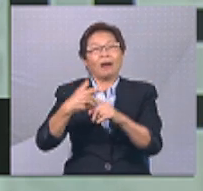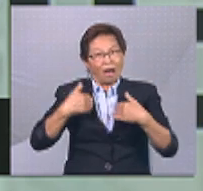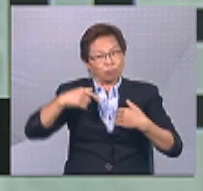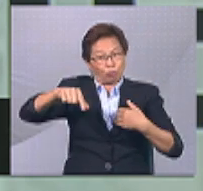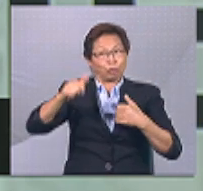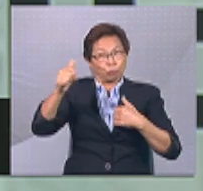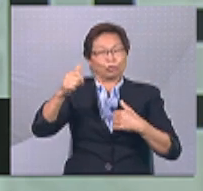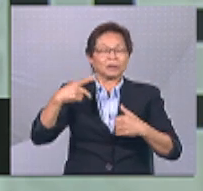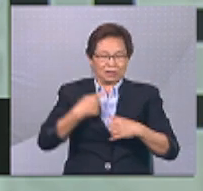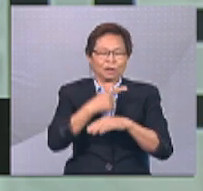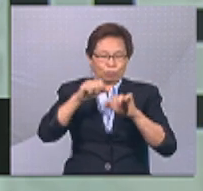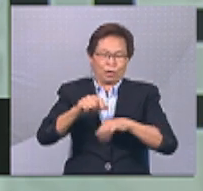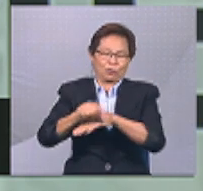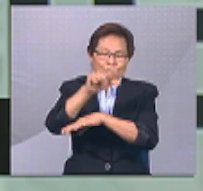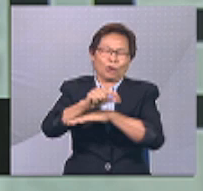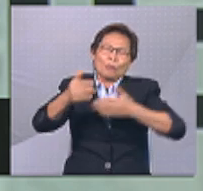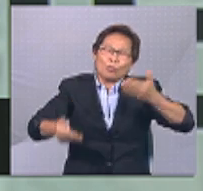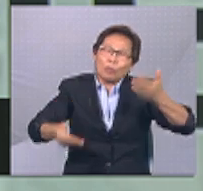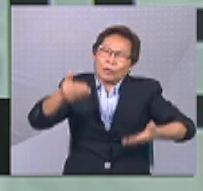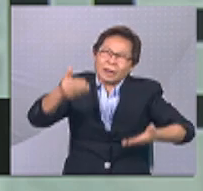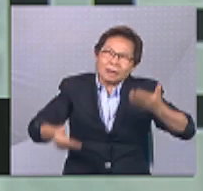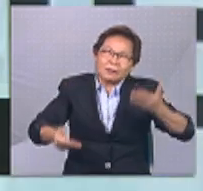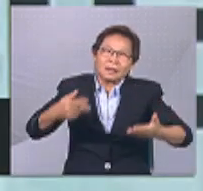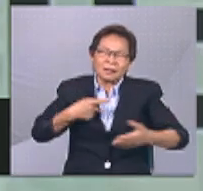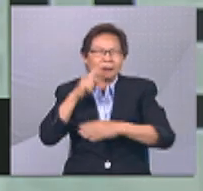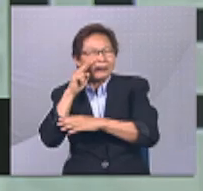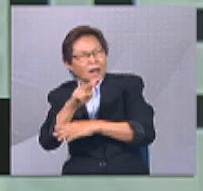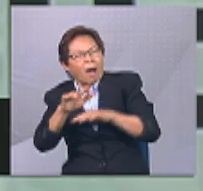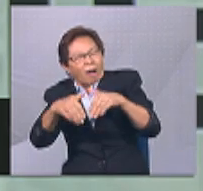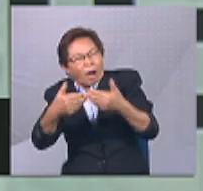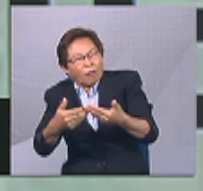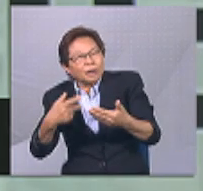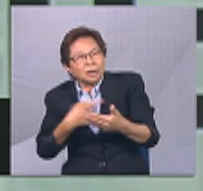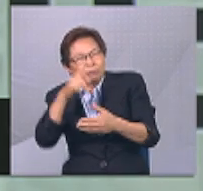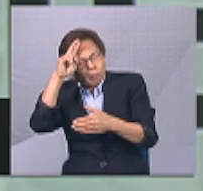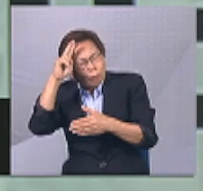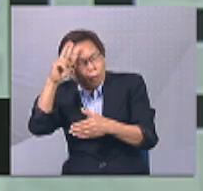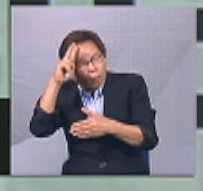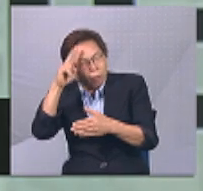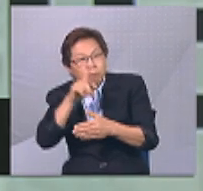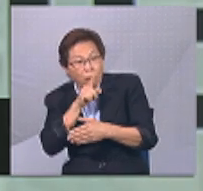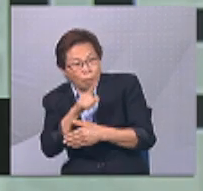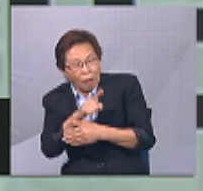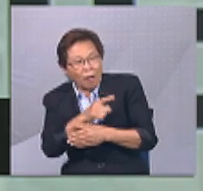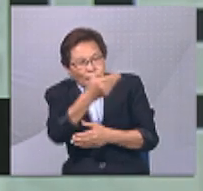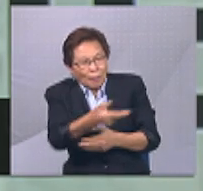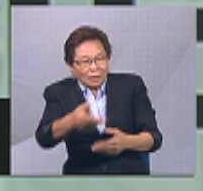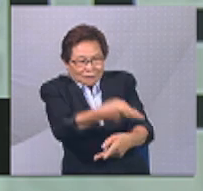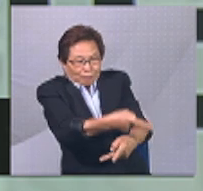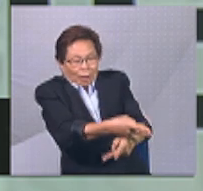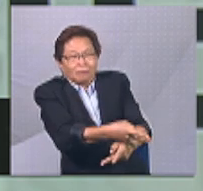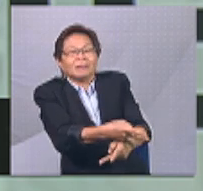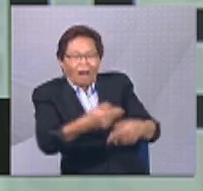dan kita boleh guna. Jadi mungkin kita akan lihat bagaimana kita boleh sentiasa pastikan stok kita